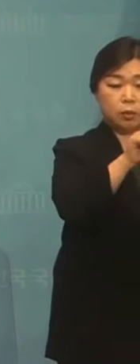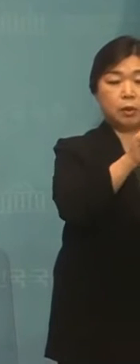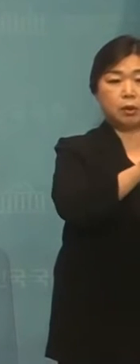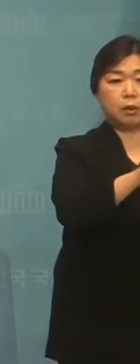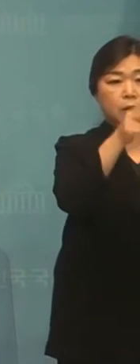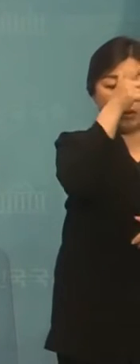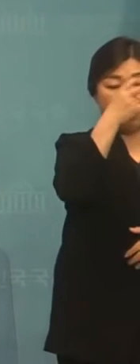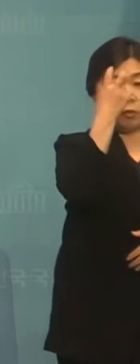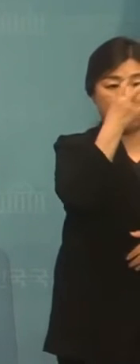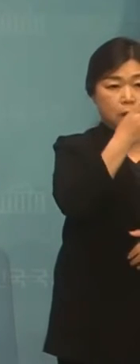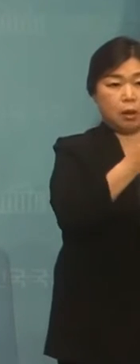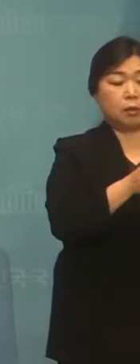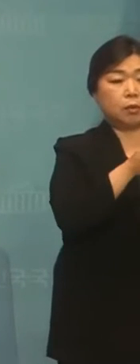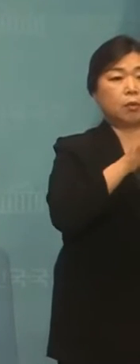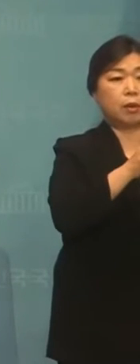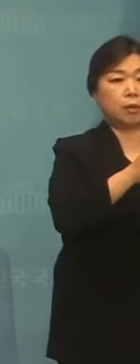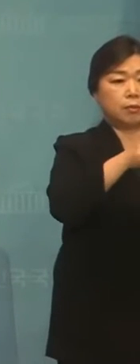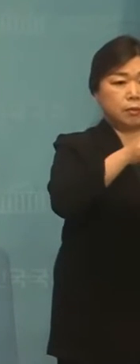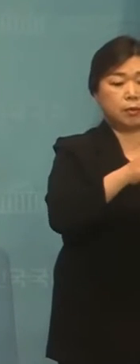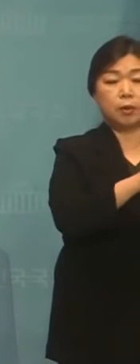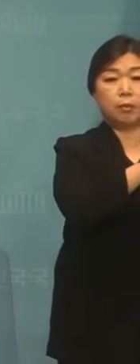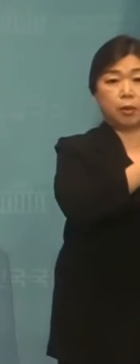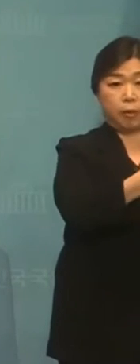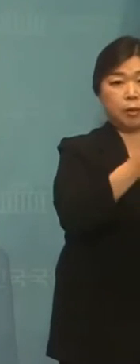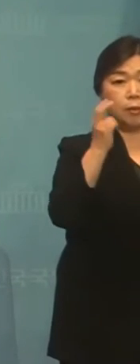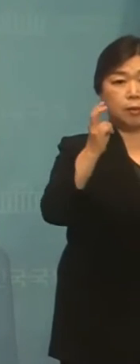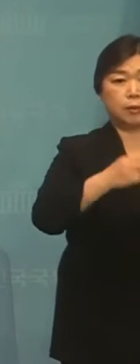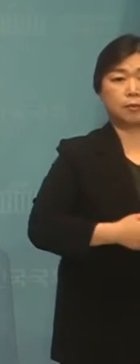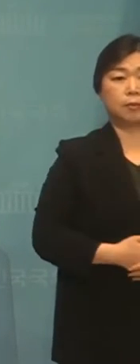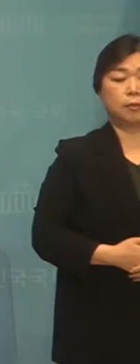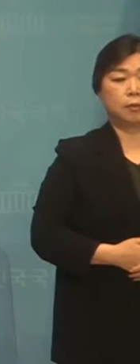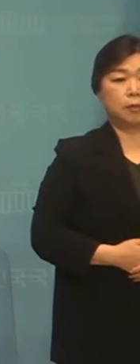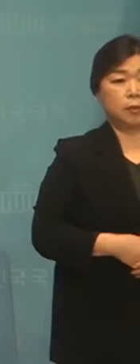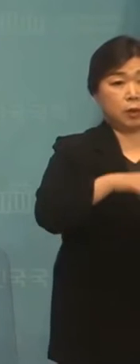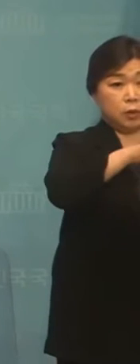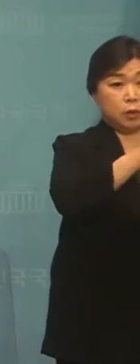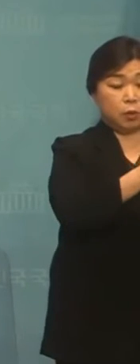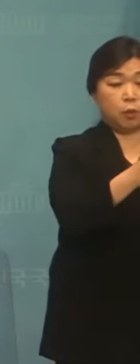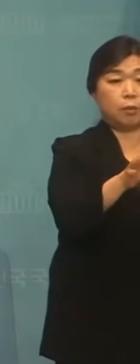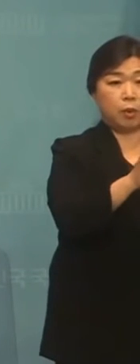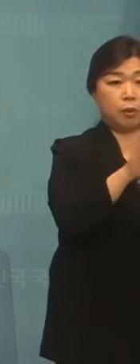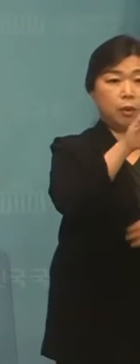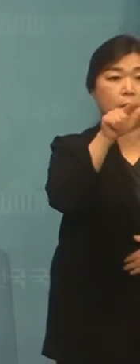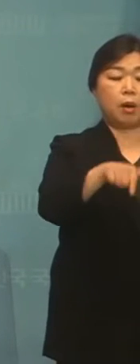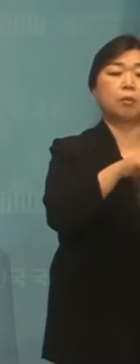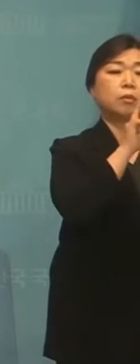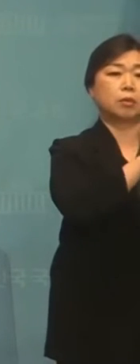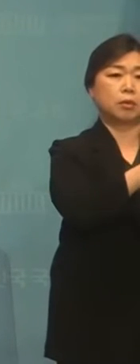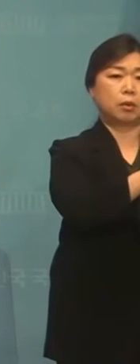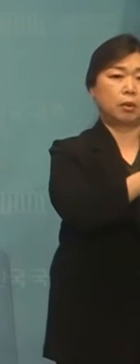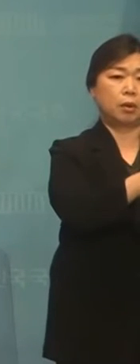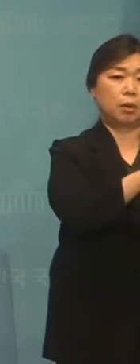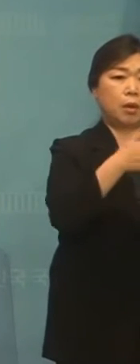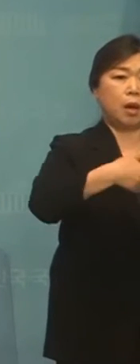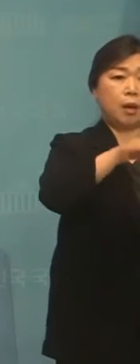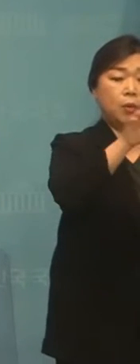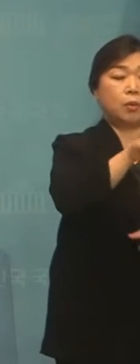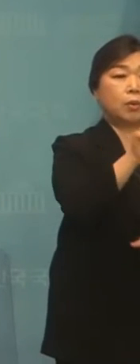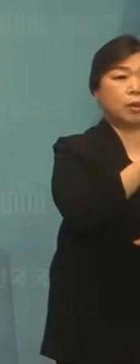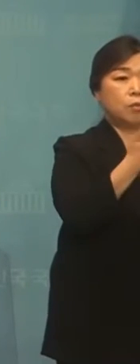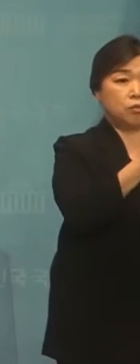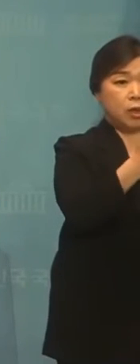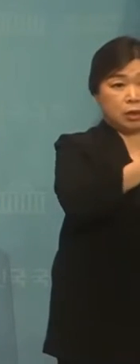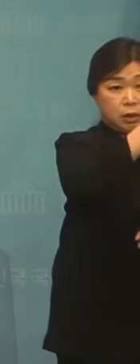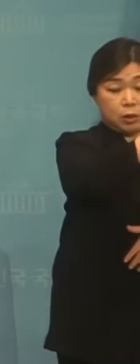경찰 수사를 통해서 낱낱이 밝혀질 것입니다. 이쯤 되면 박형준 후보가 갈 곳은 부산시청이